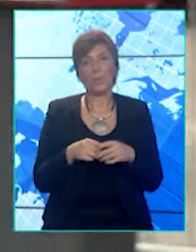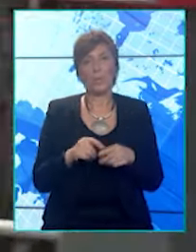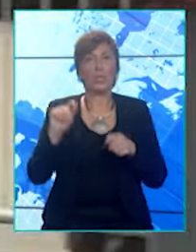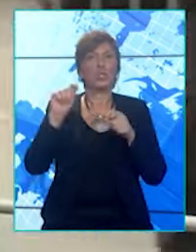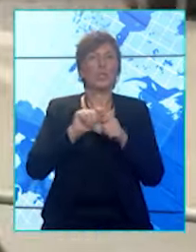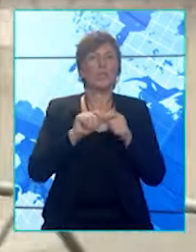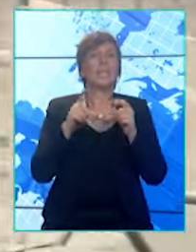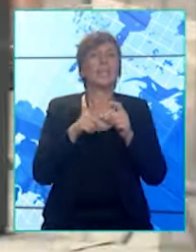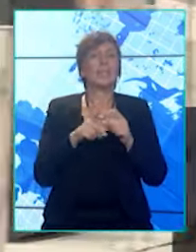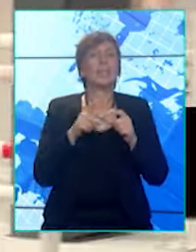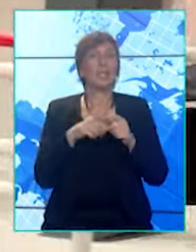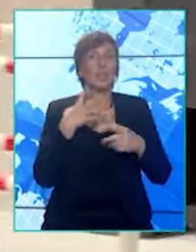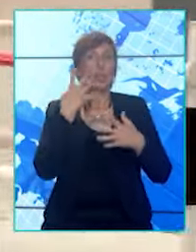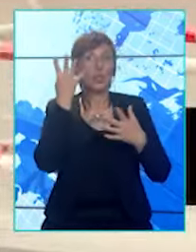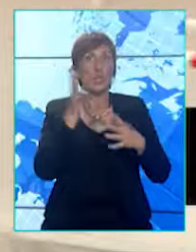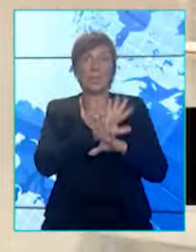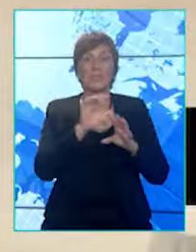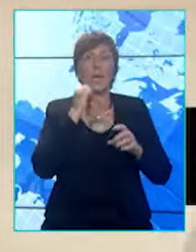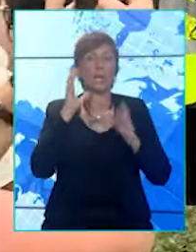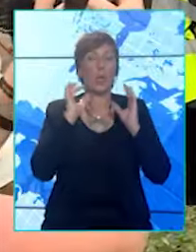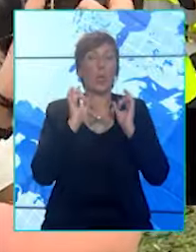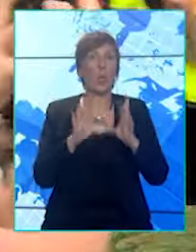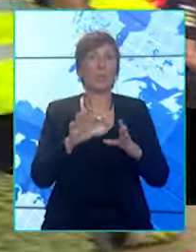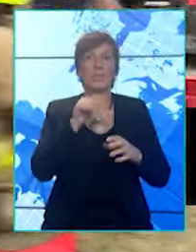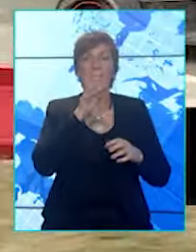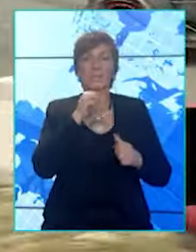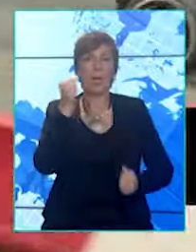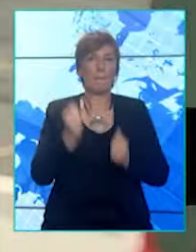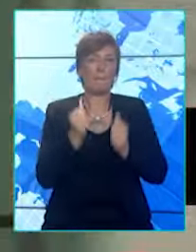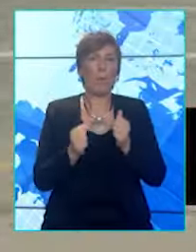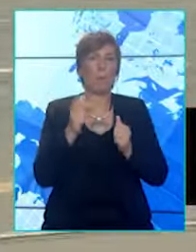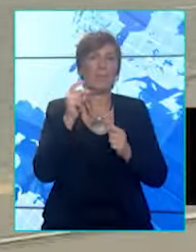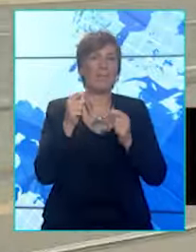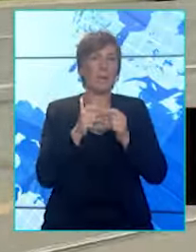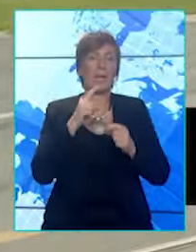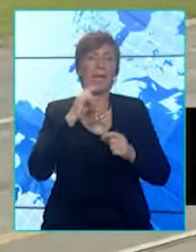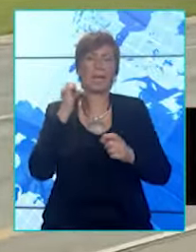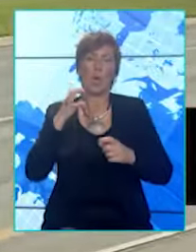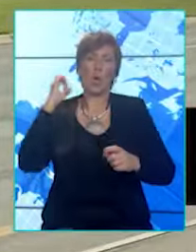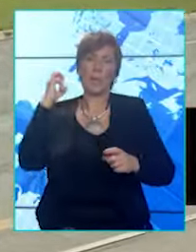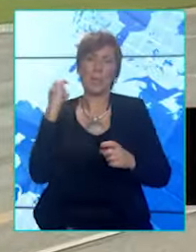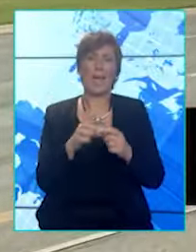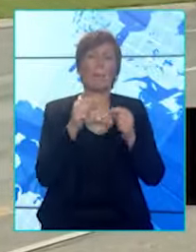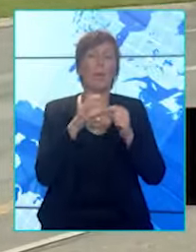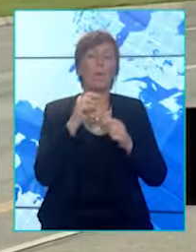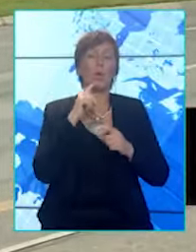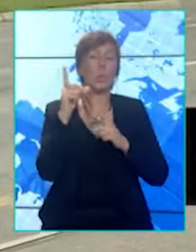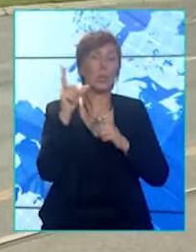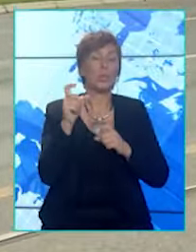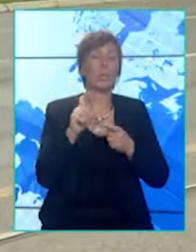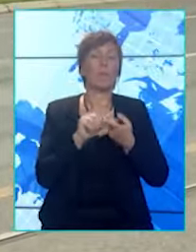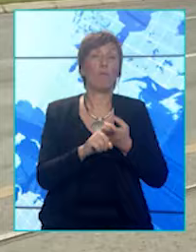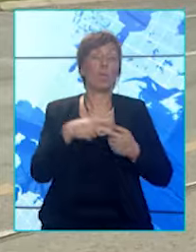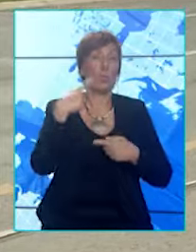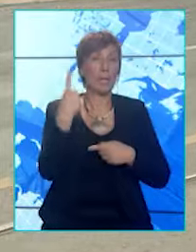Čuveni David Coulthard dočarao je sve kada je ulicama Sarajeva provozao RB7, jedan od najdominantnijih bolida u historiji Formule